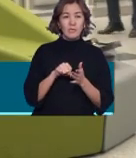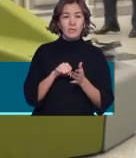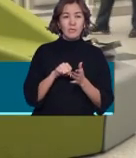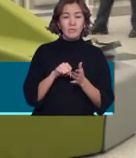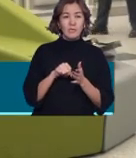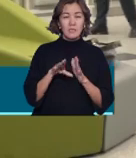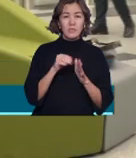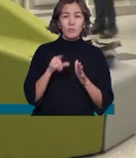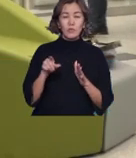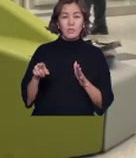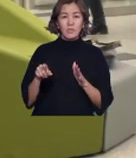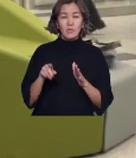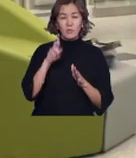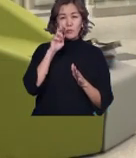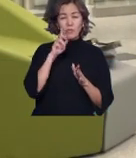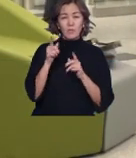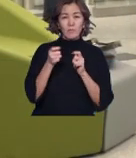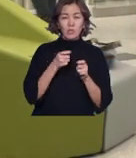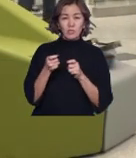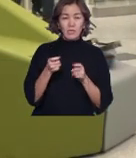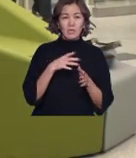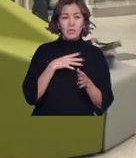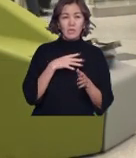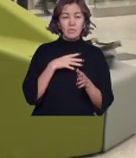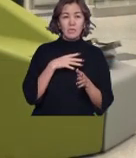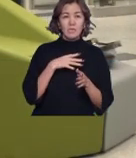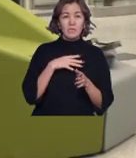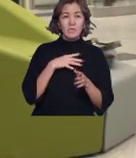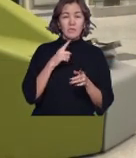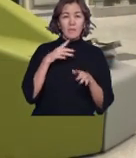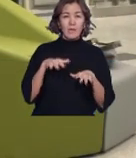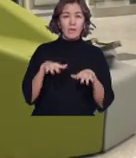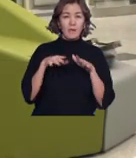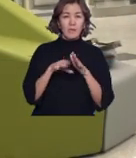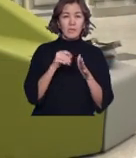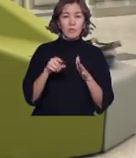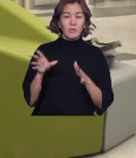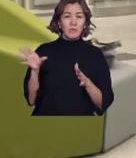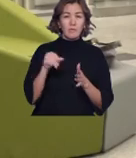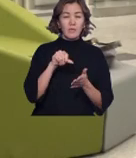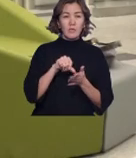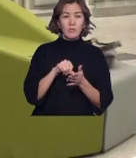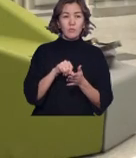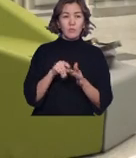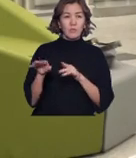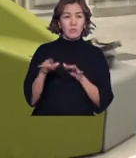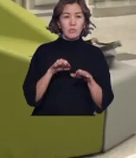мәслихат депутаттары, үкімет басшылары және де парламент депутаттарының барлығының қатысуыменен өткен бұл